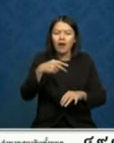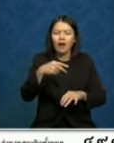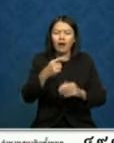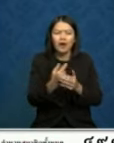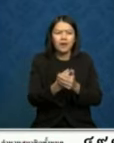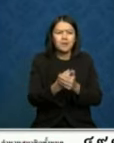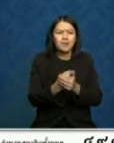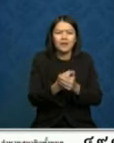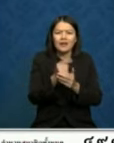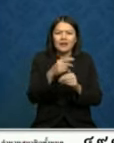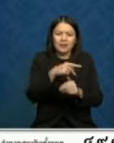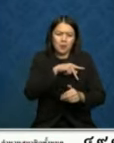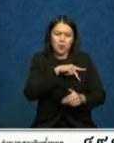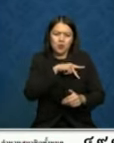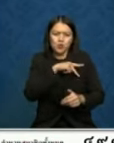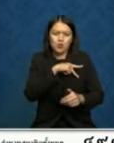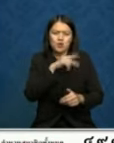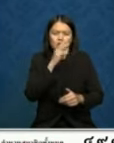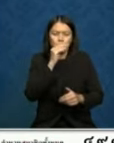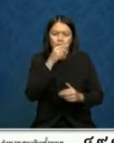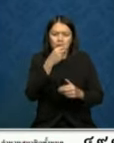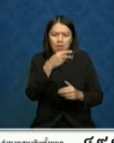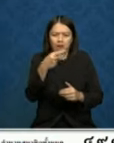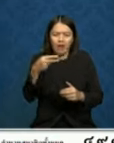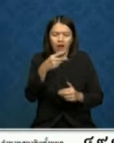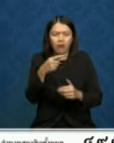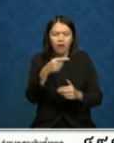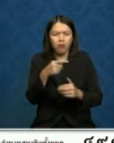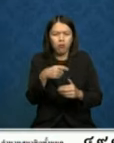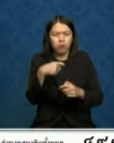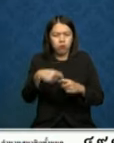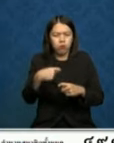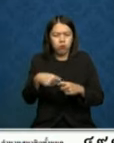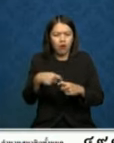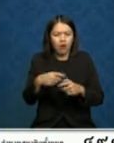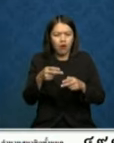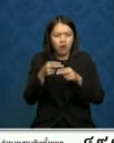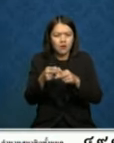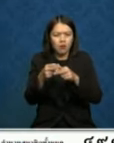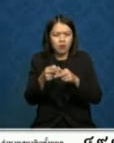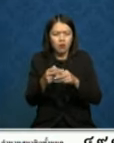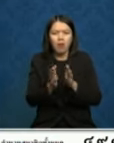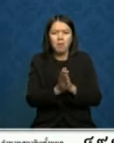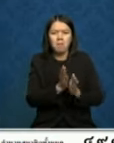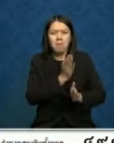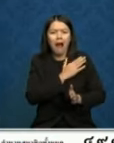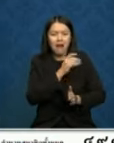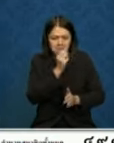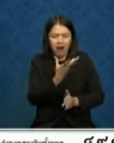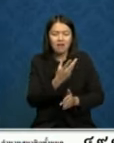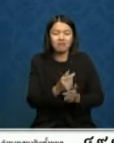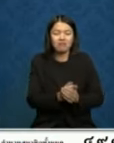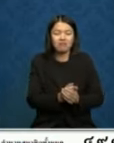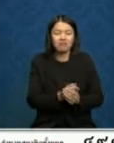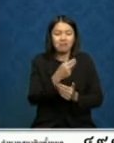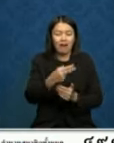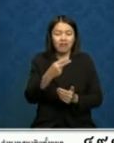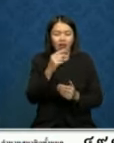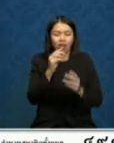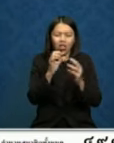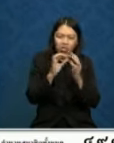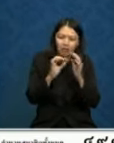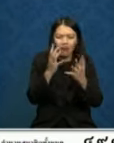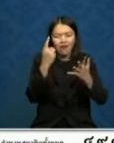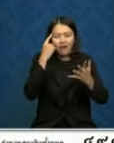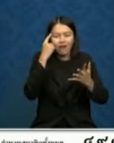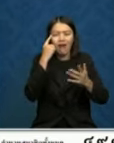คะซึ่งภาษาบาลีค่ะเราต่างทราบกันดีนะคะว่าเป็นภาษาที่ใช้เฉพาะในแวดวงพระสงฆ์ซะเป็นส่วนใหญ่ค่ะดิฉันนะคะจึงสงสัยเป็นอย่าง